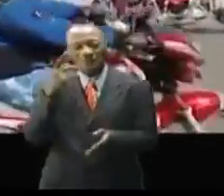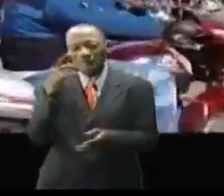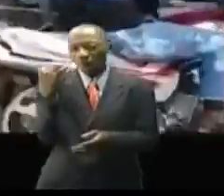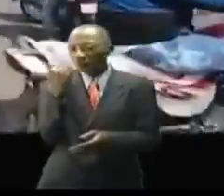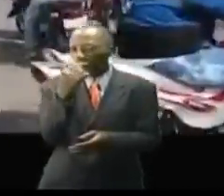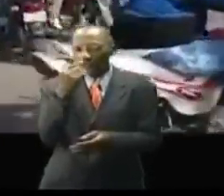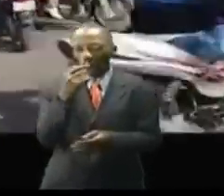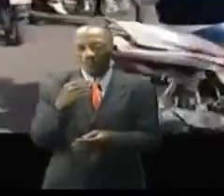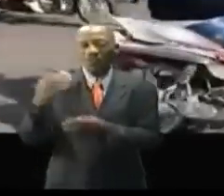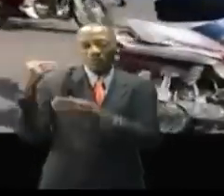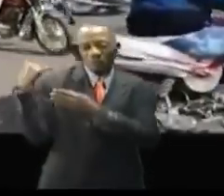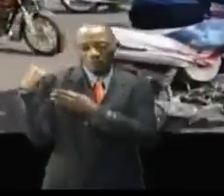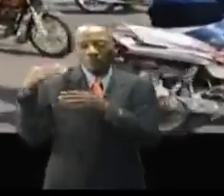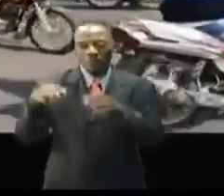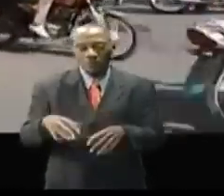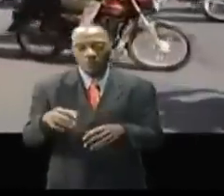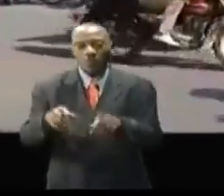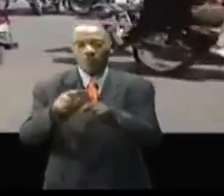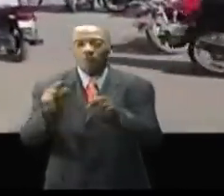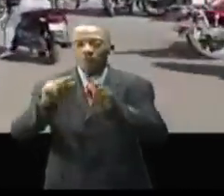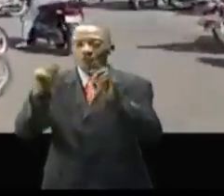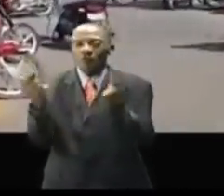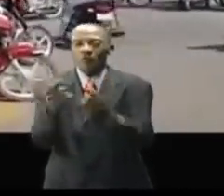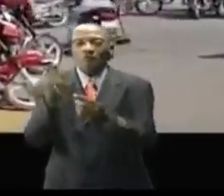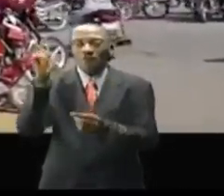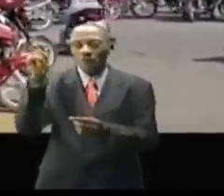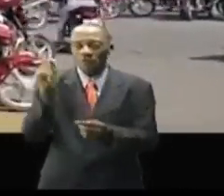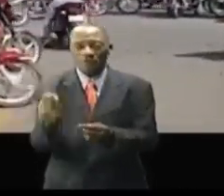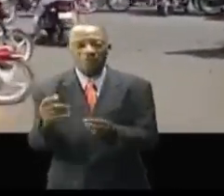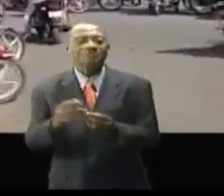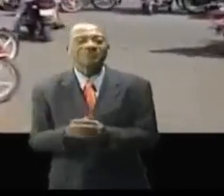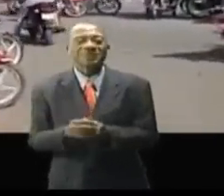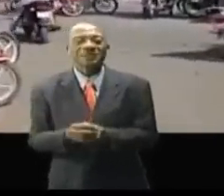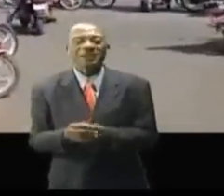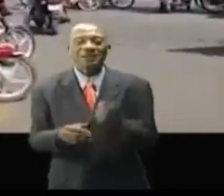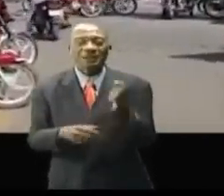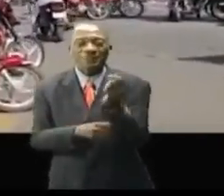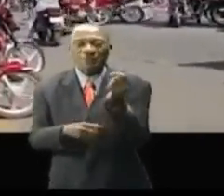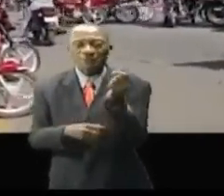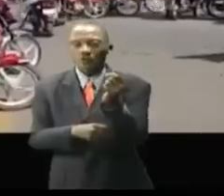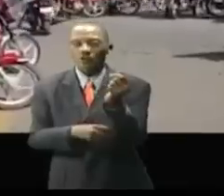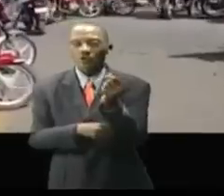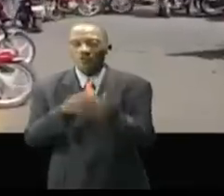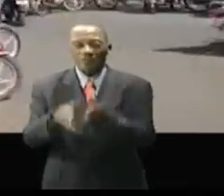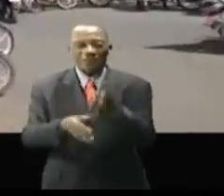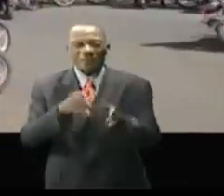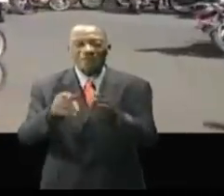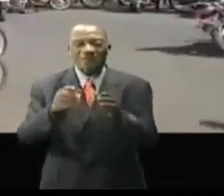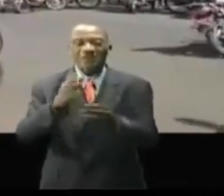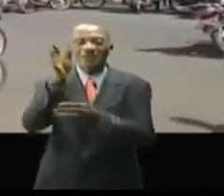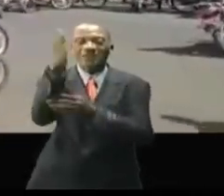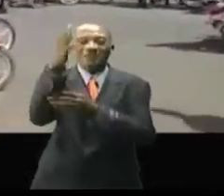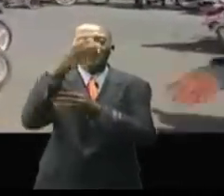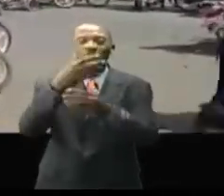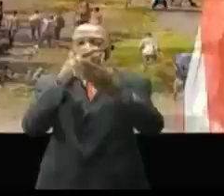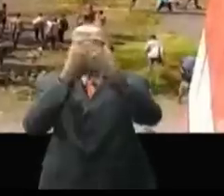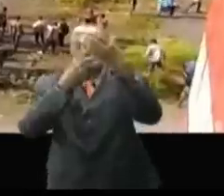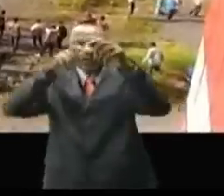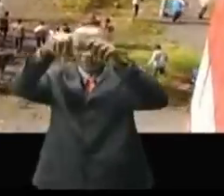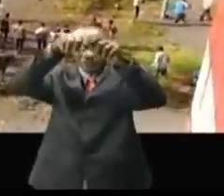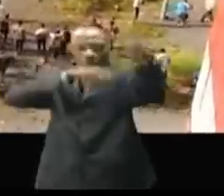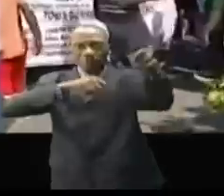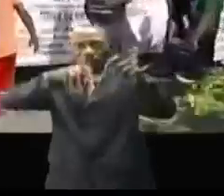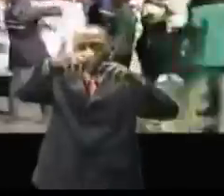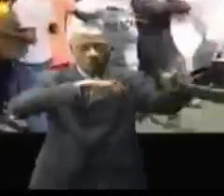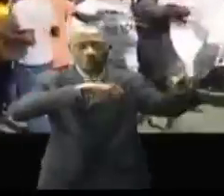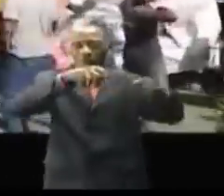et aux FARDC. Les manifestants ont brûlé le drapeau du Rwanda à la grande barrière. La population portait des calicots sur